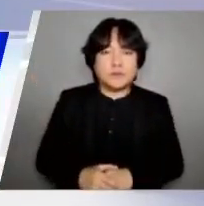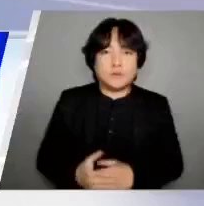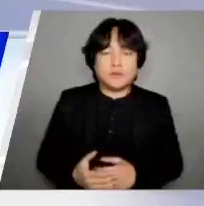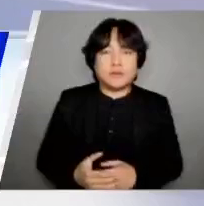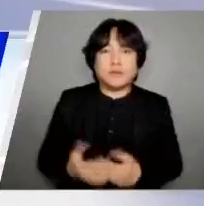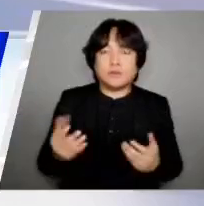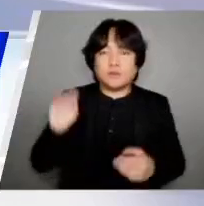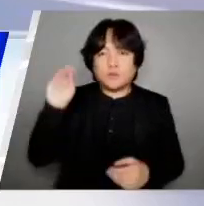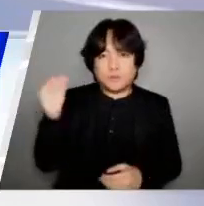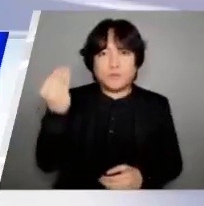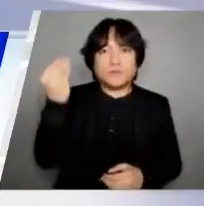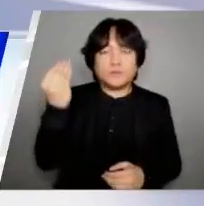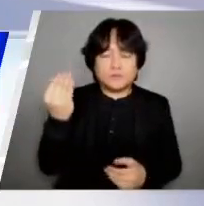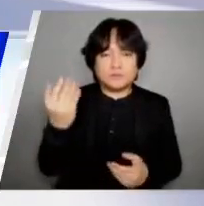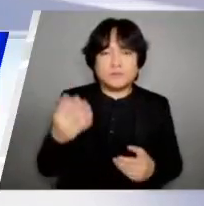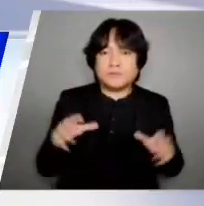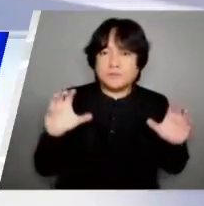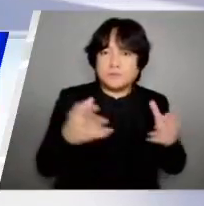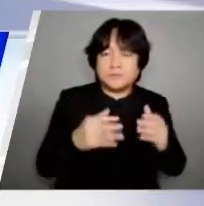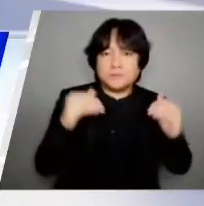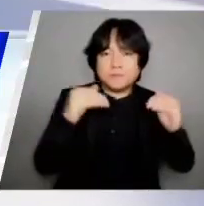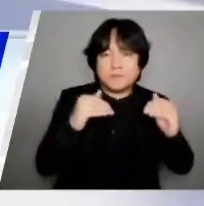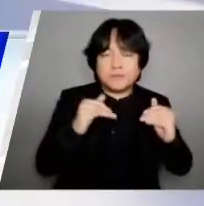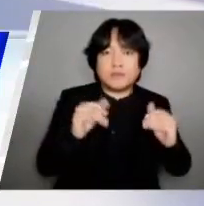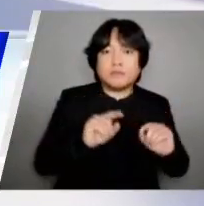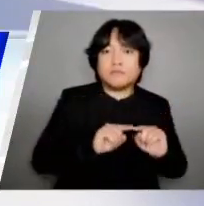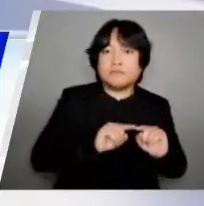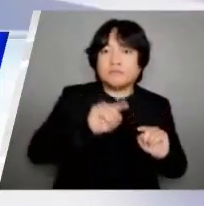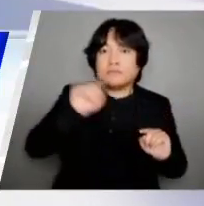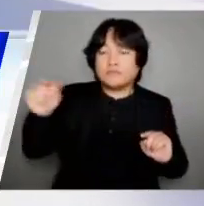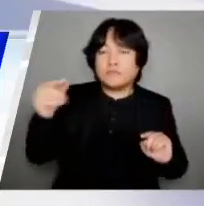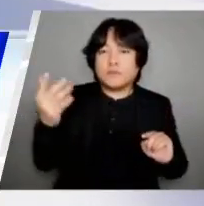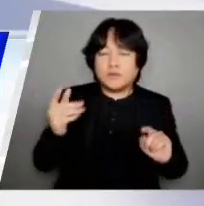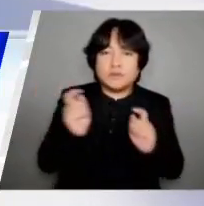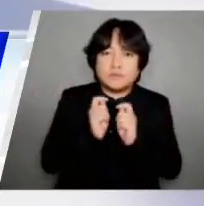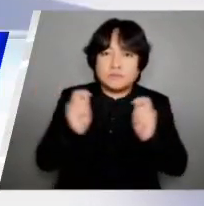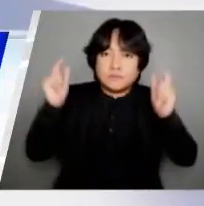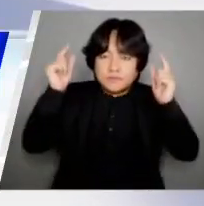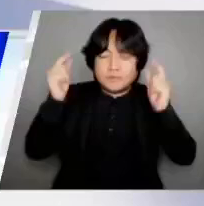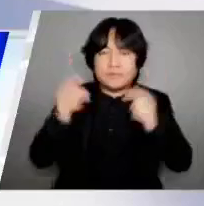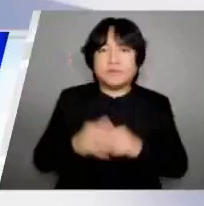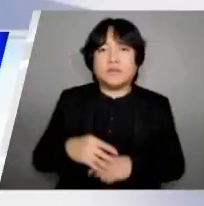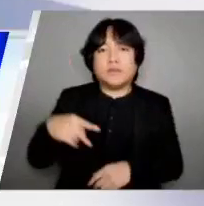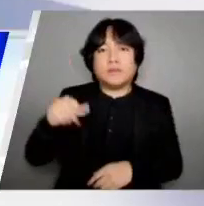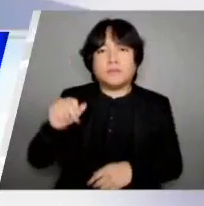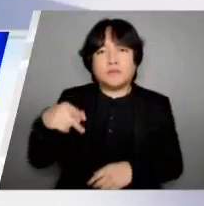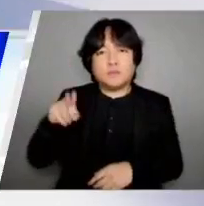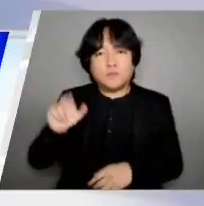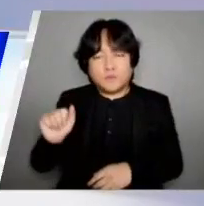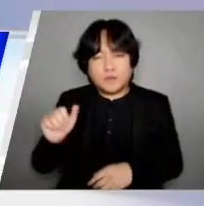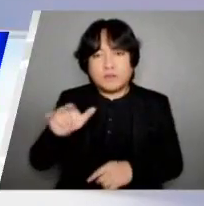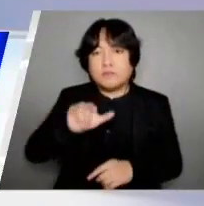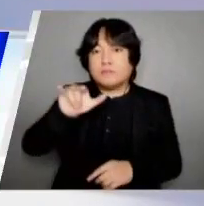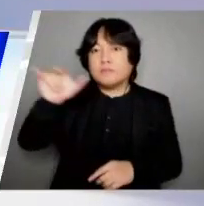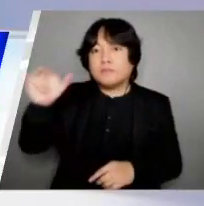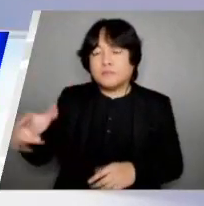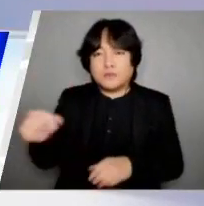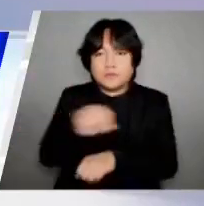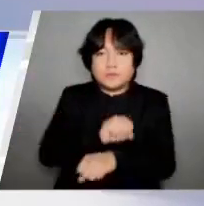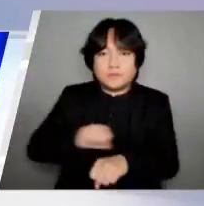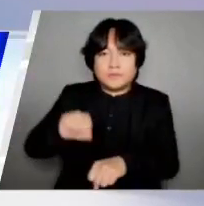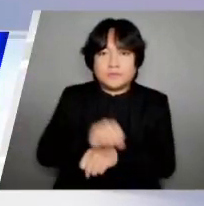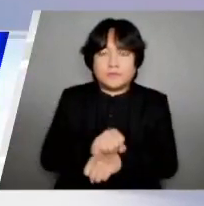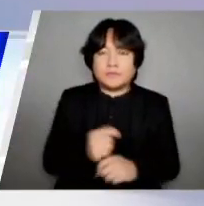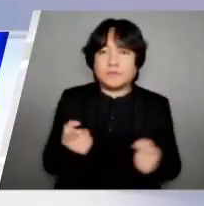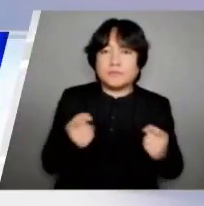rin ang Santo Papa sa Timor-Leste, Papua New Guinea at Singapore. Isa sa kasama sa papal trip, si dating Manila Archbishop Luis